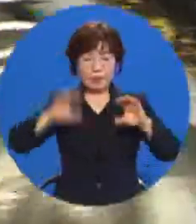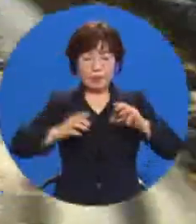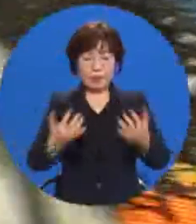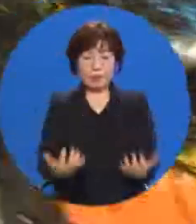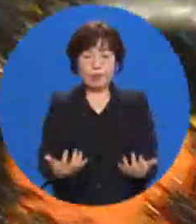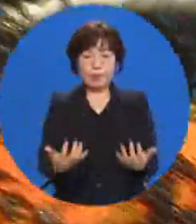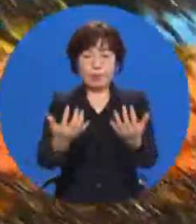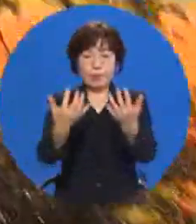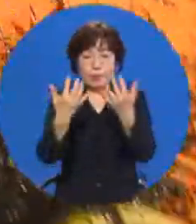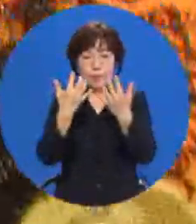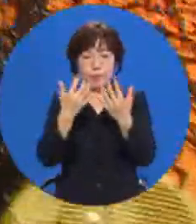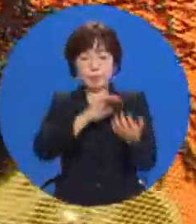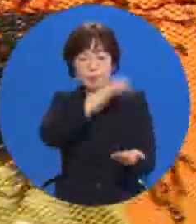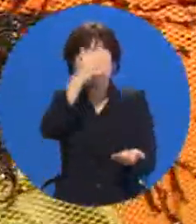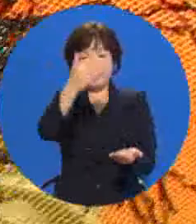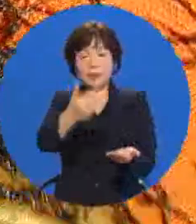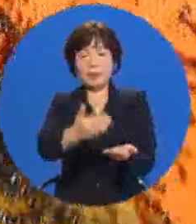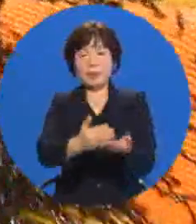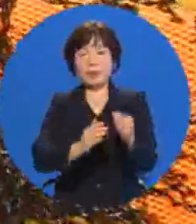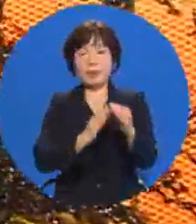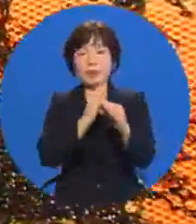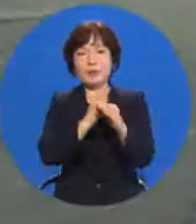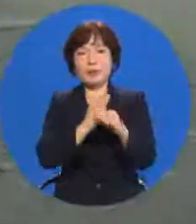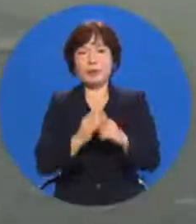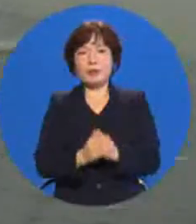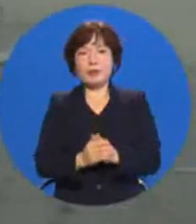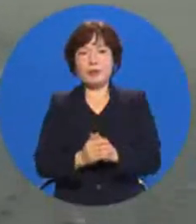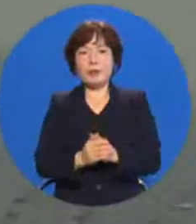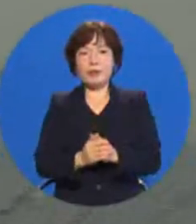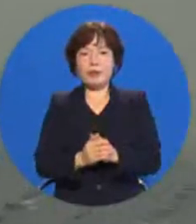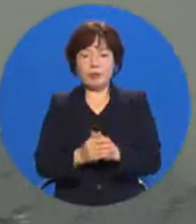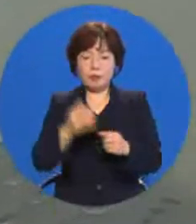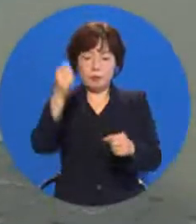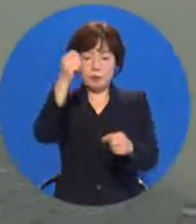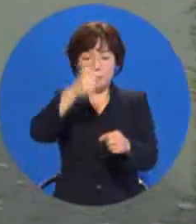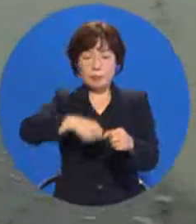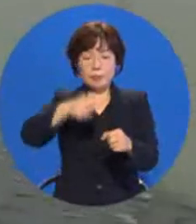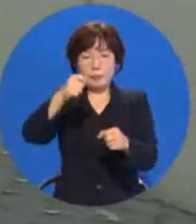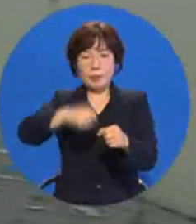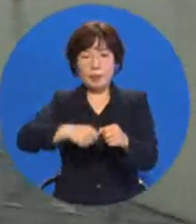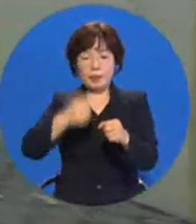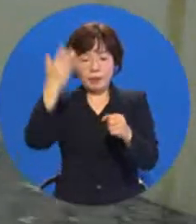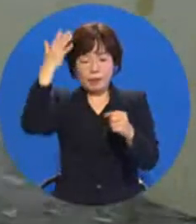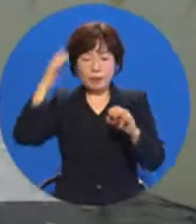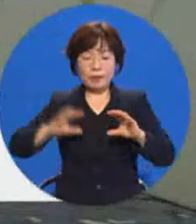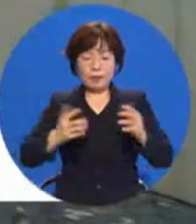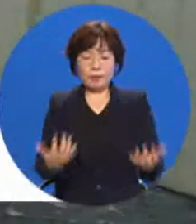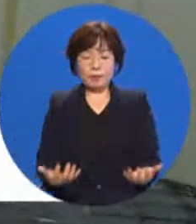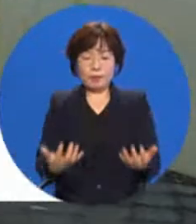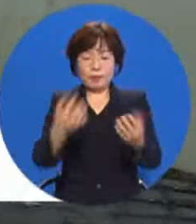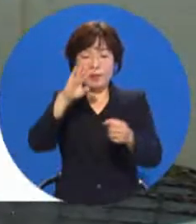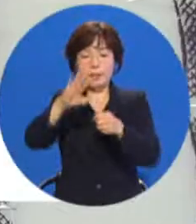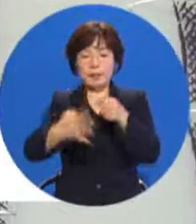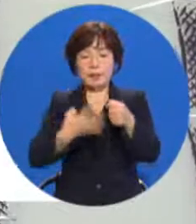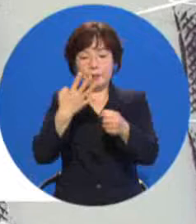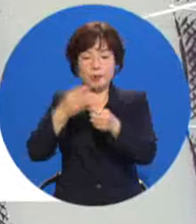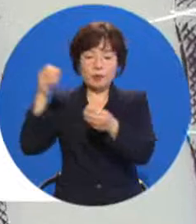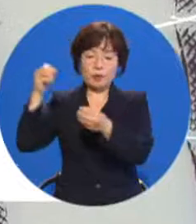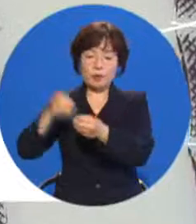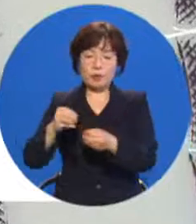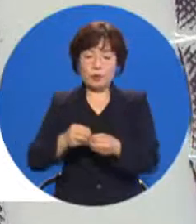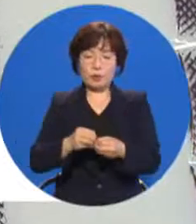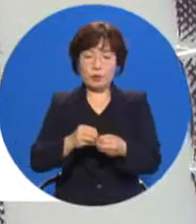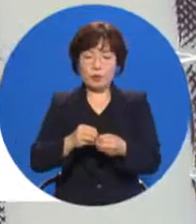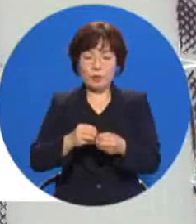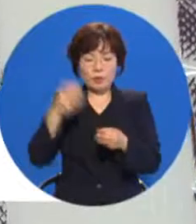엽채가 배를 가득 채워갑니다. 갯벌에 말뚝을 박고 발을 달아 김을 생산하는 400년 전통의 지주식